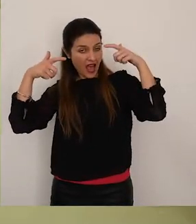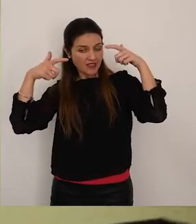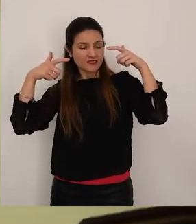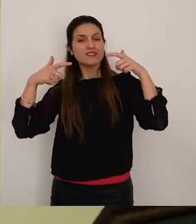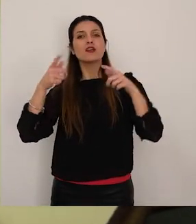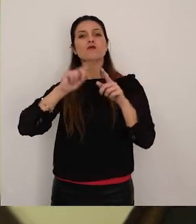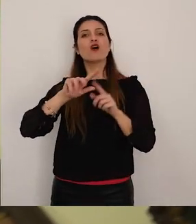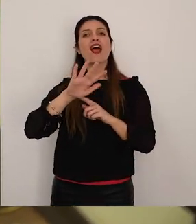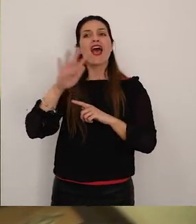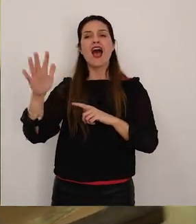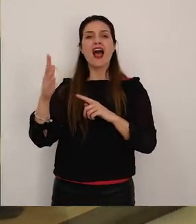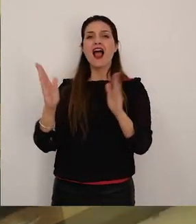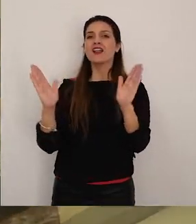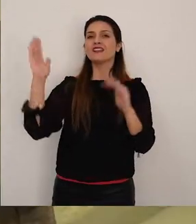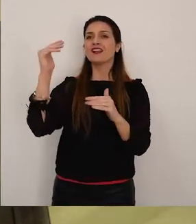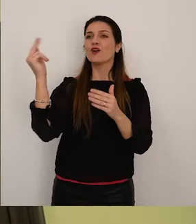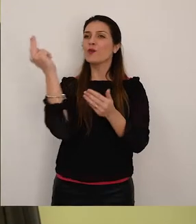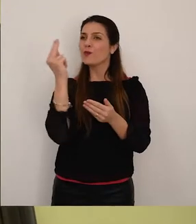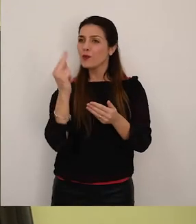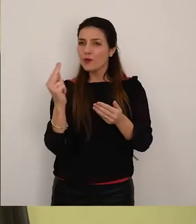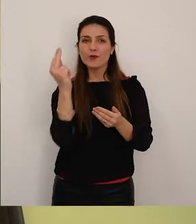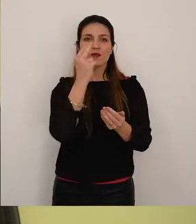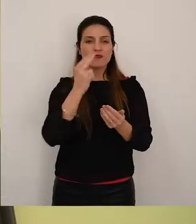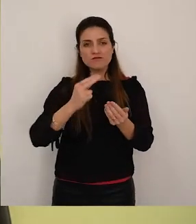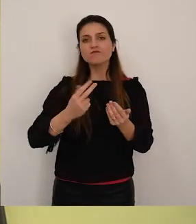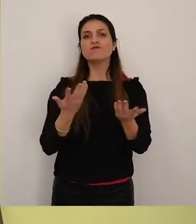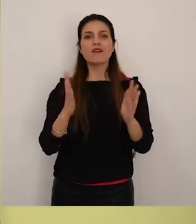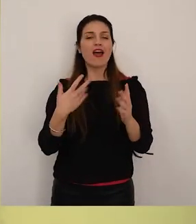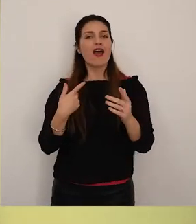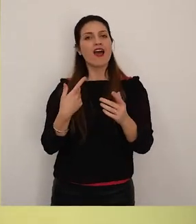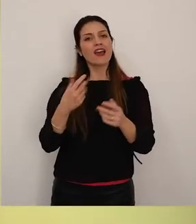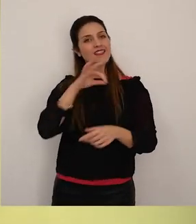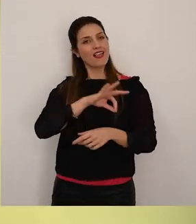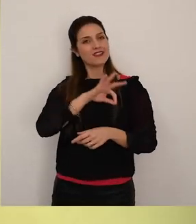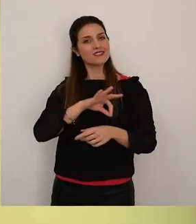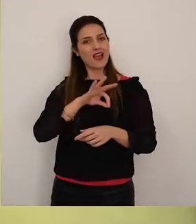la rendono un gioiello da scrutare in ogni suo particolare.